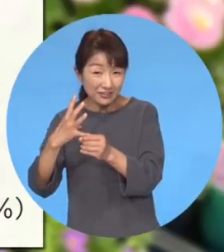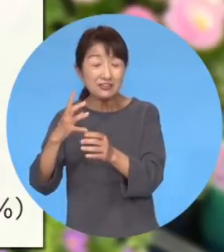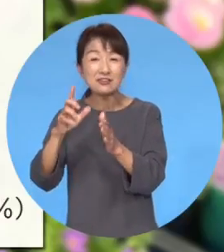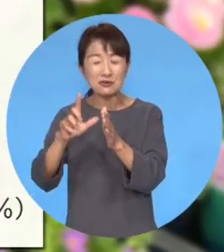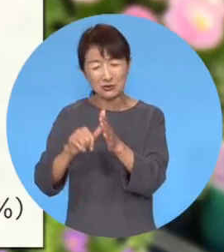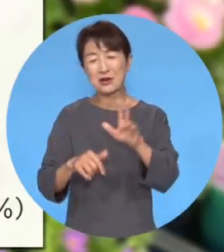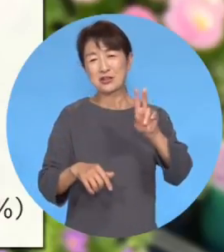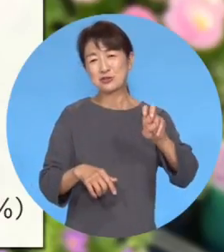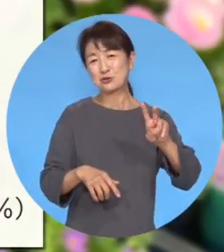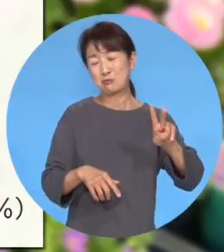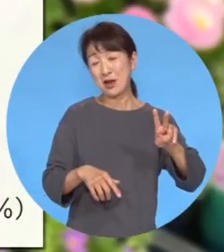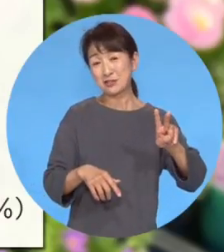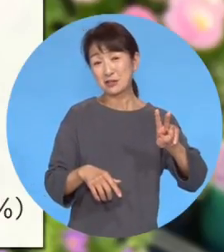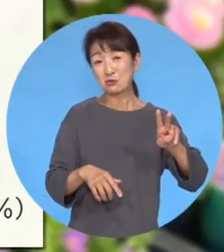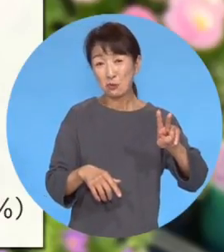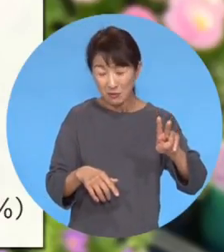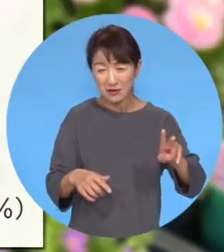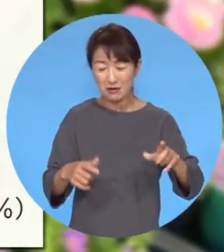では、